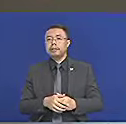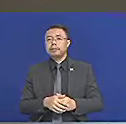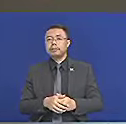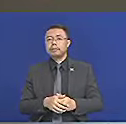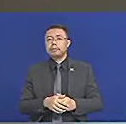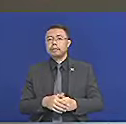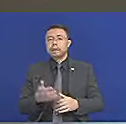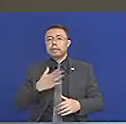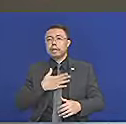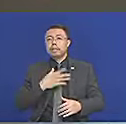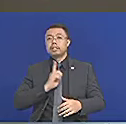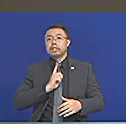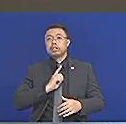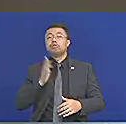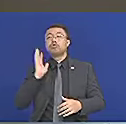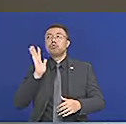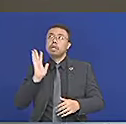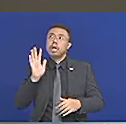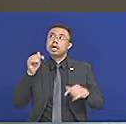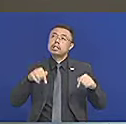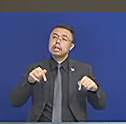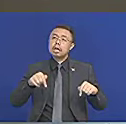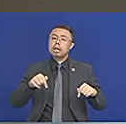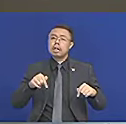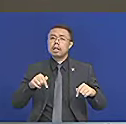saya sendiri sudah menginjak